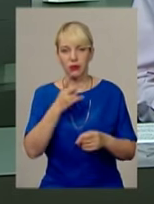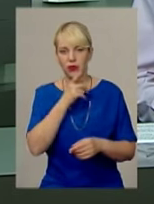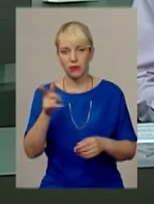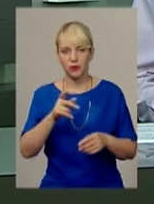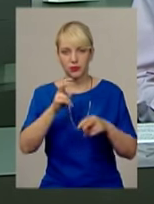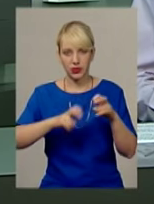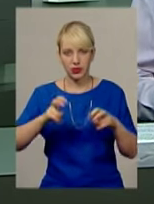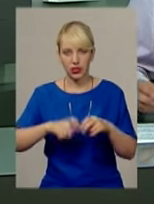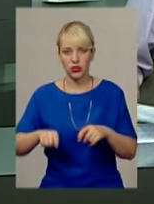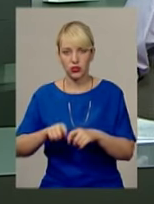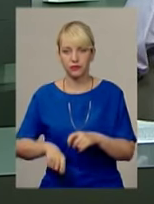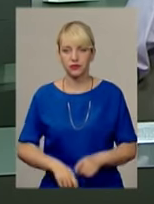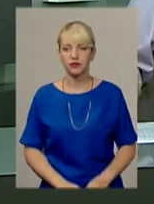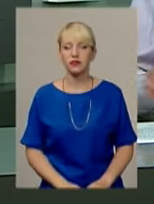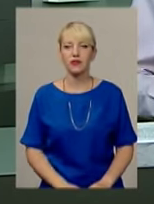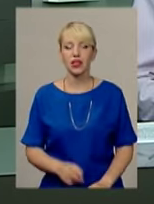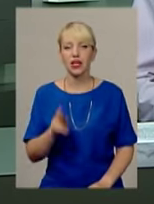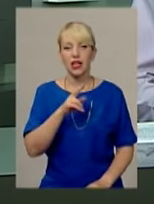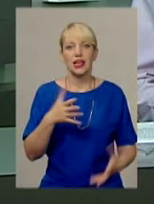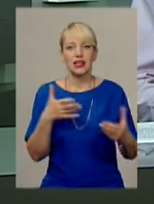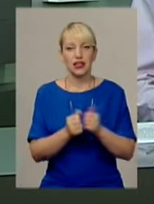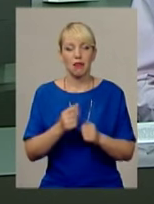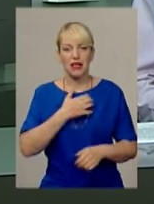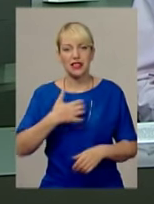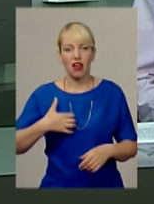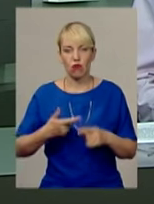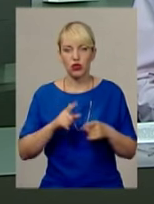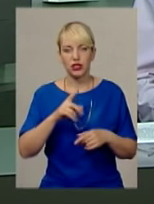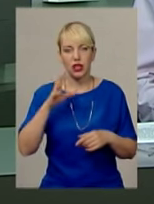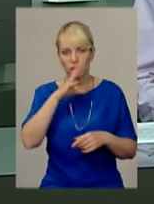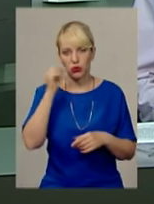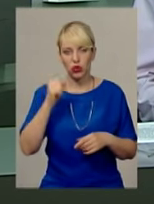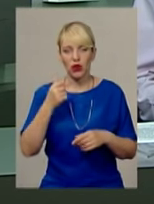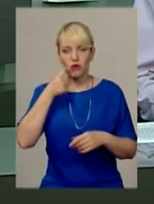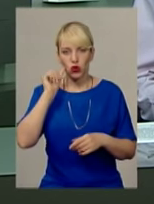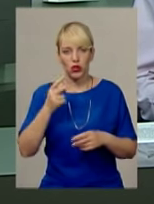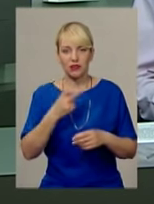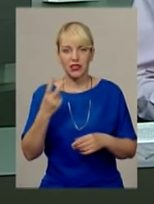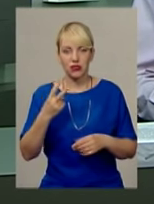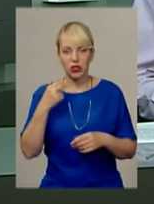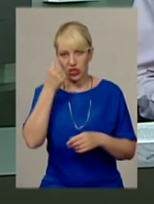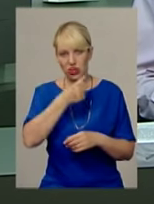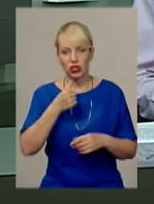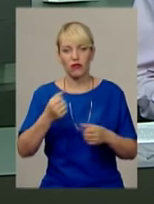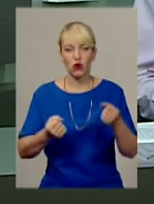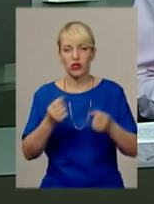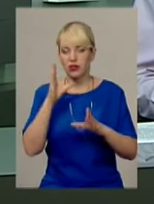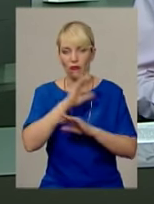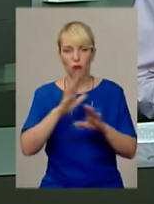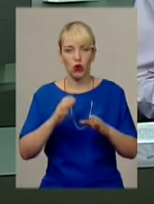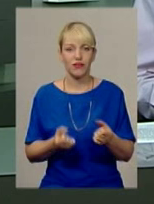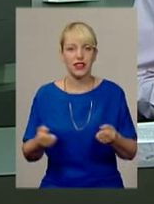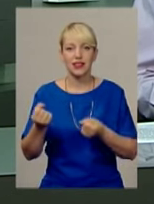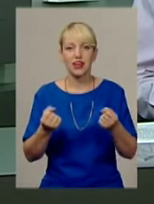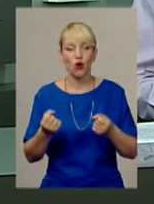дії. ДТП на Славутчині. Вчора близько опівночі 20-річний водій «Фольксвагену» не впорався з керуванням та врізався